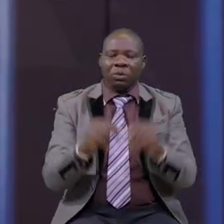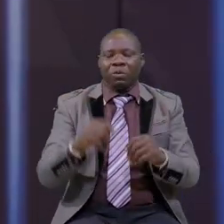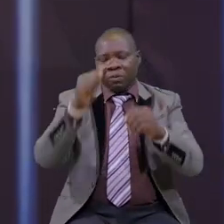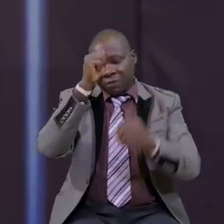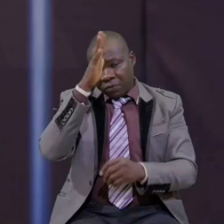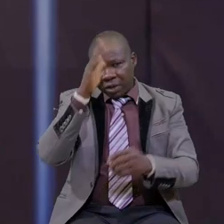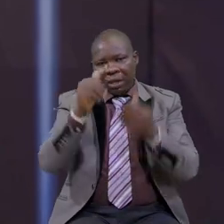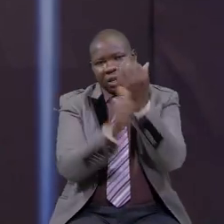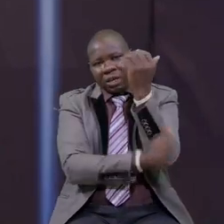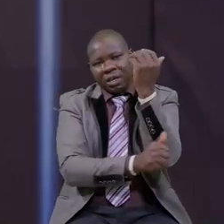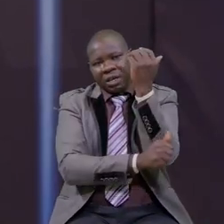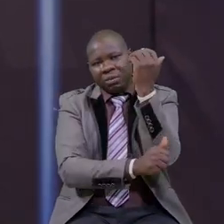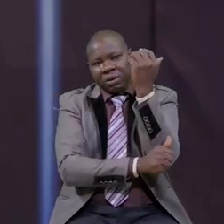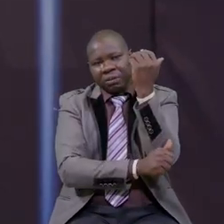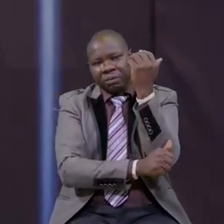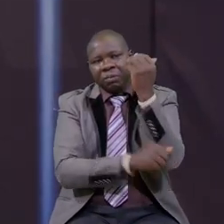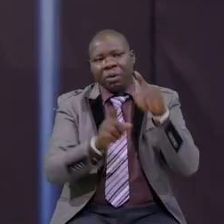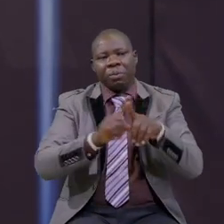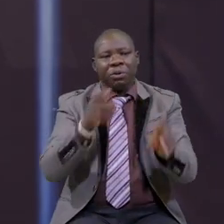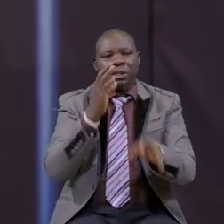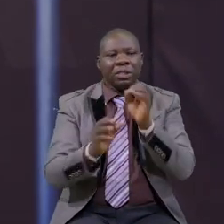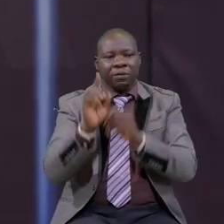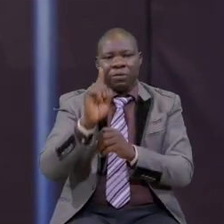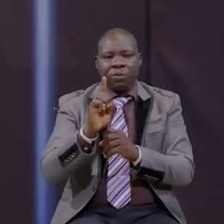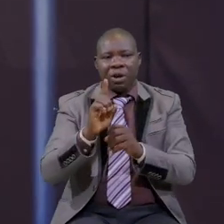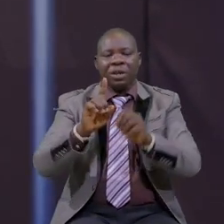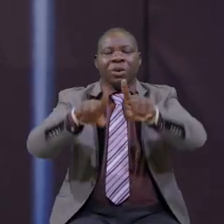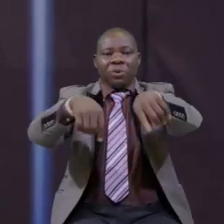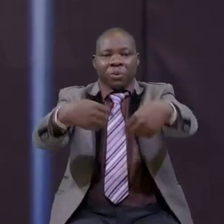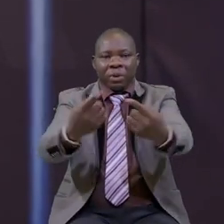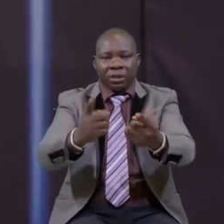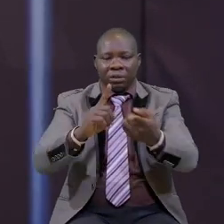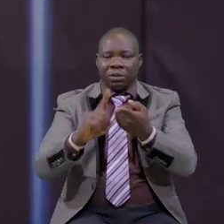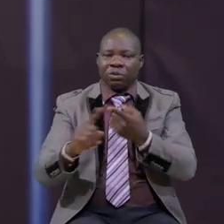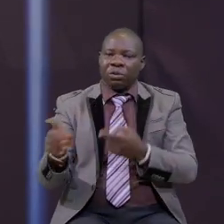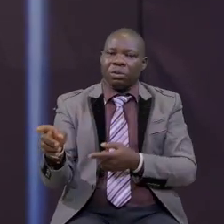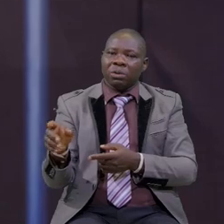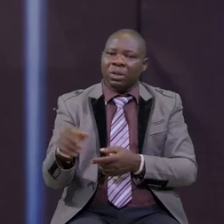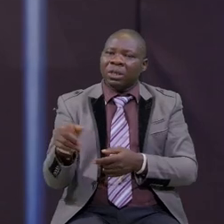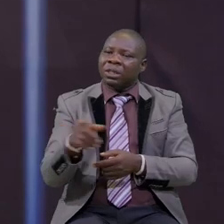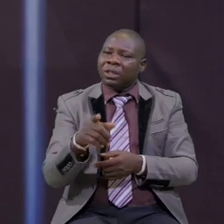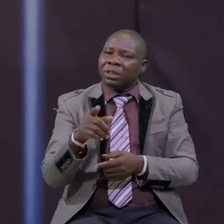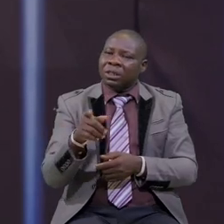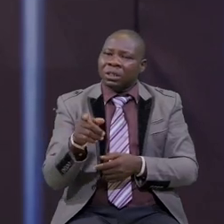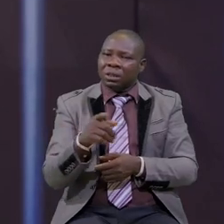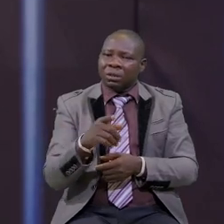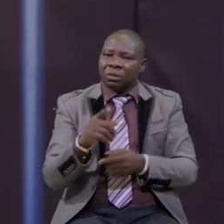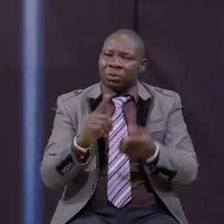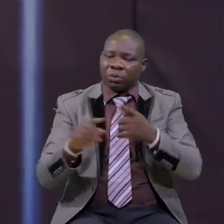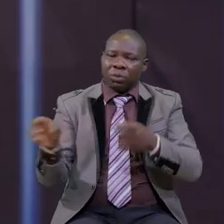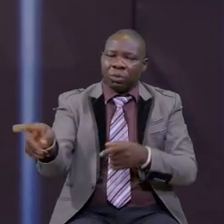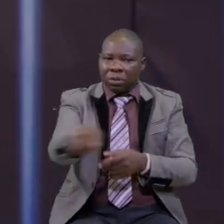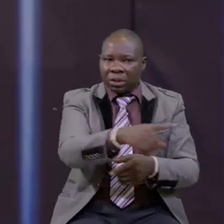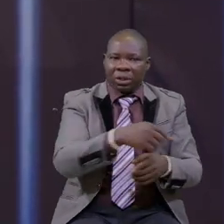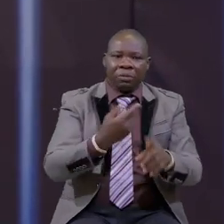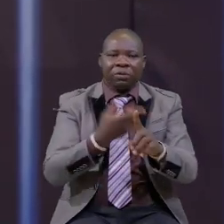Abraham. Père Abraham. Mais si quelqu'un des morts va vers eux, ils